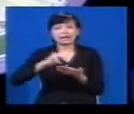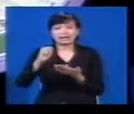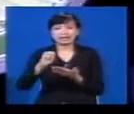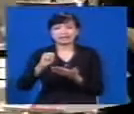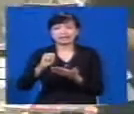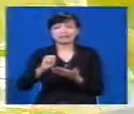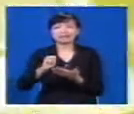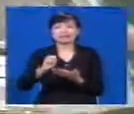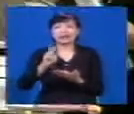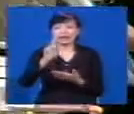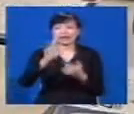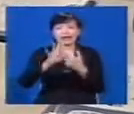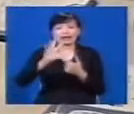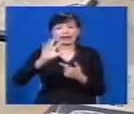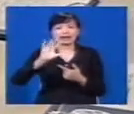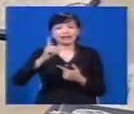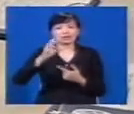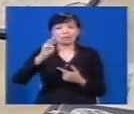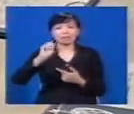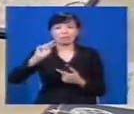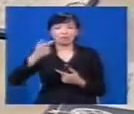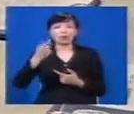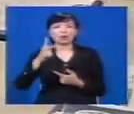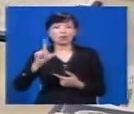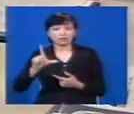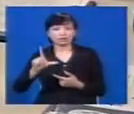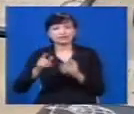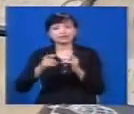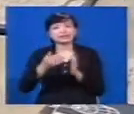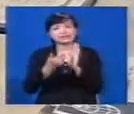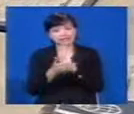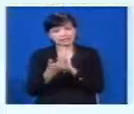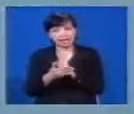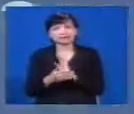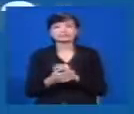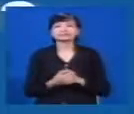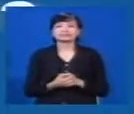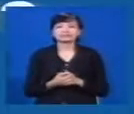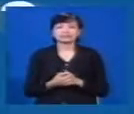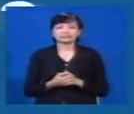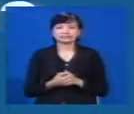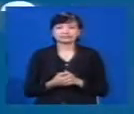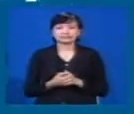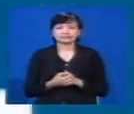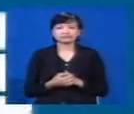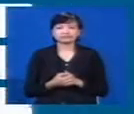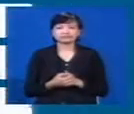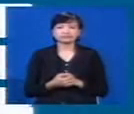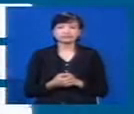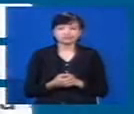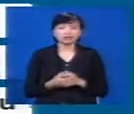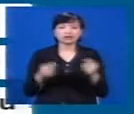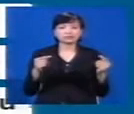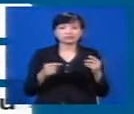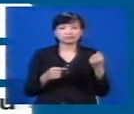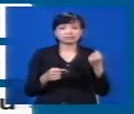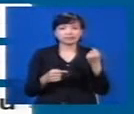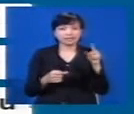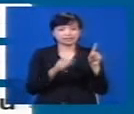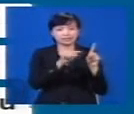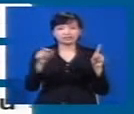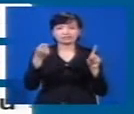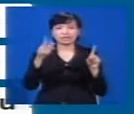ลอีสานระหว่างวันที่11ถึง13ตุลาคม2556โดยในนิทรรศการเป็นการน